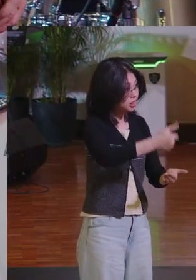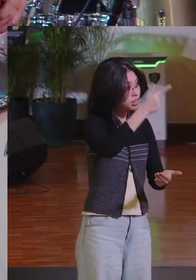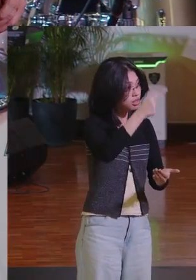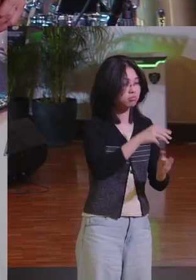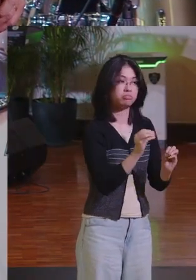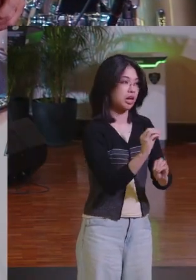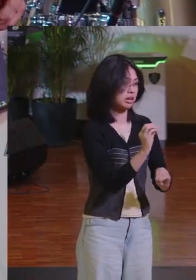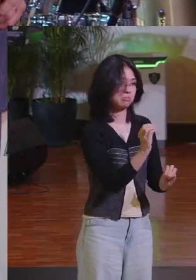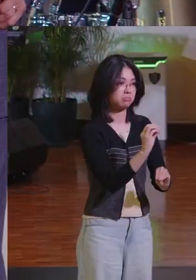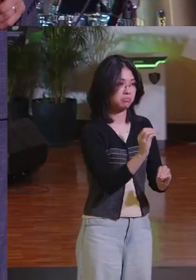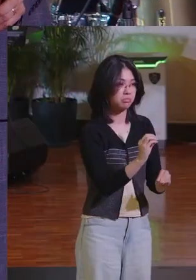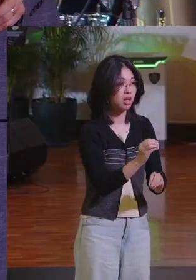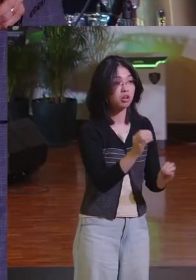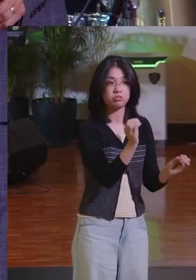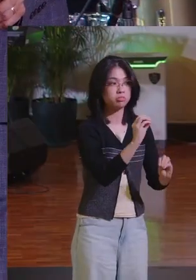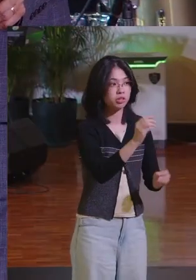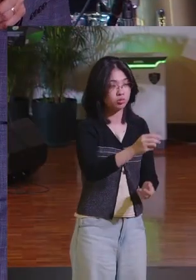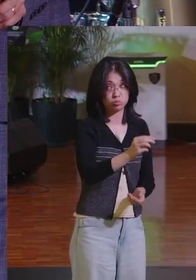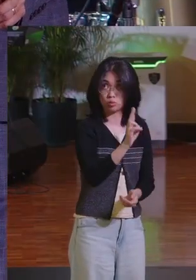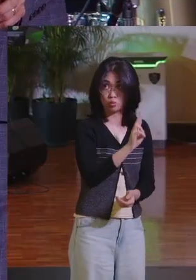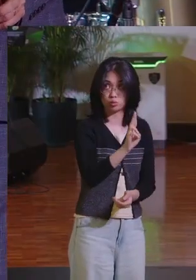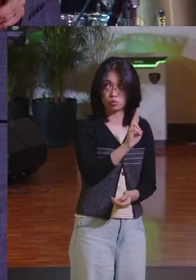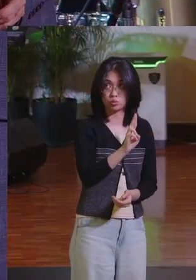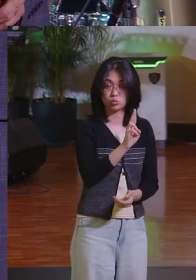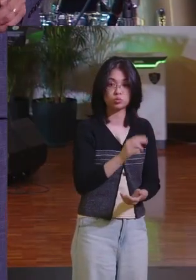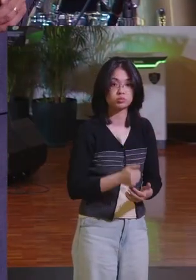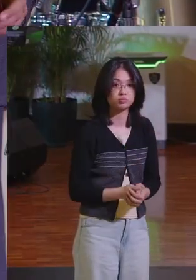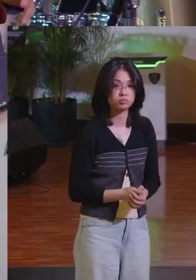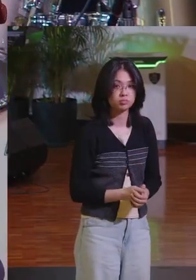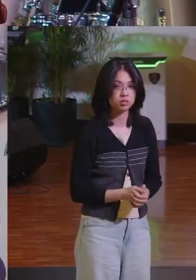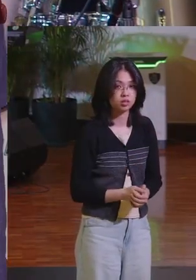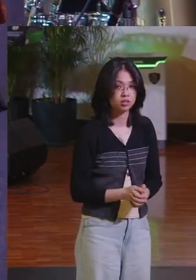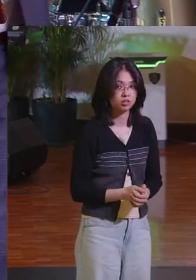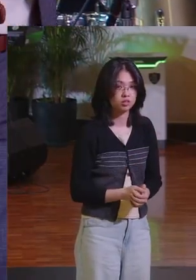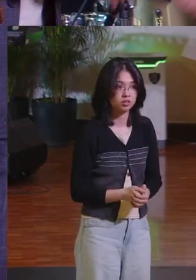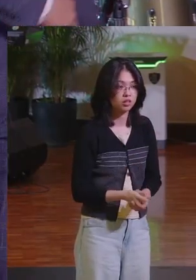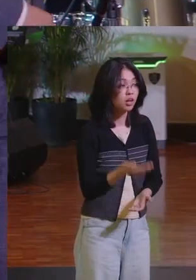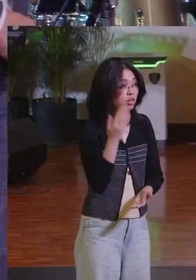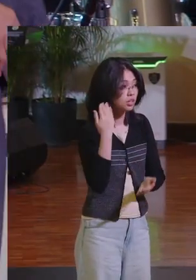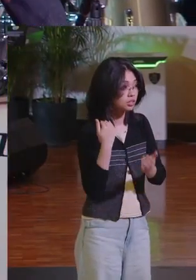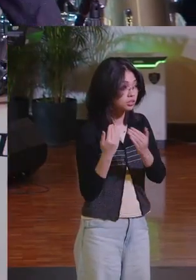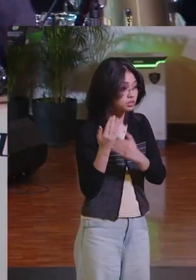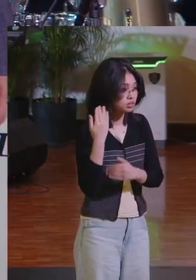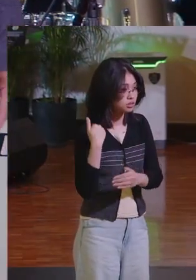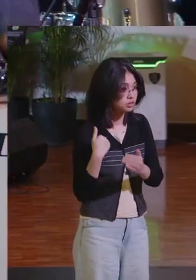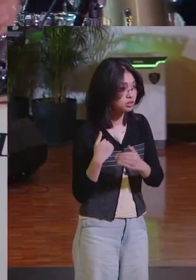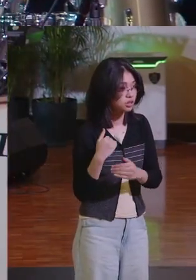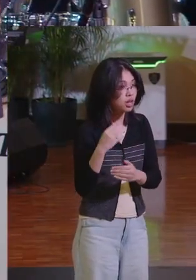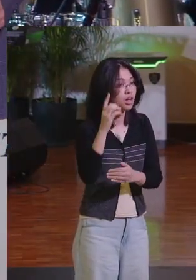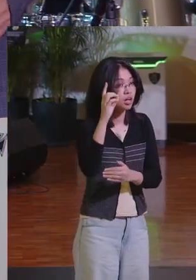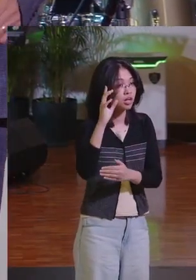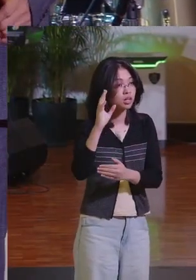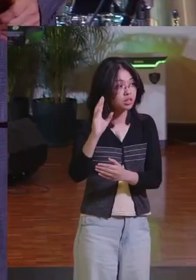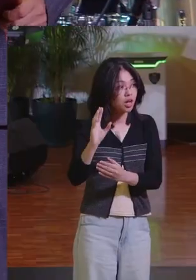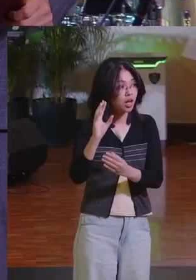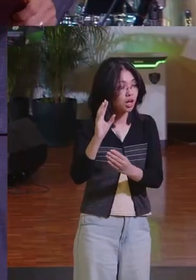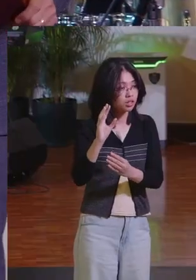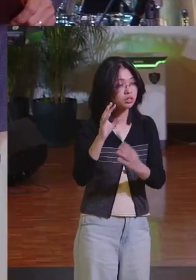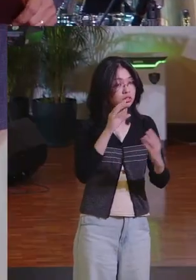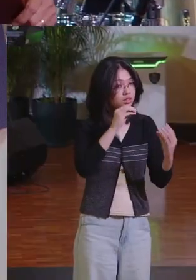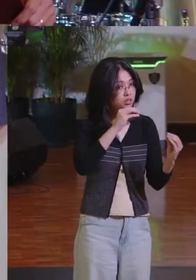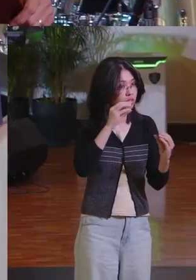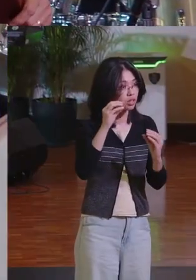verse 1, tignan nyo na lang po, inote ninyo. Sabi po kasi doon, nung nakaraan, ang Panginoong Diyos ay nangungusap sa pamamagitan ng kanyang